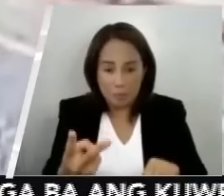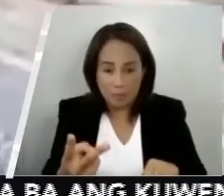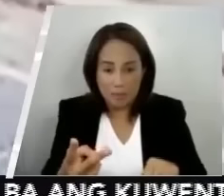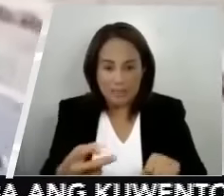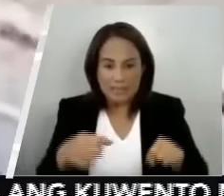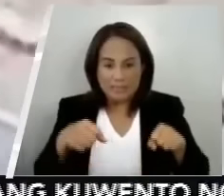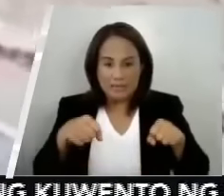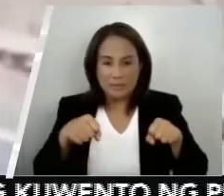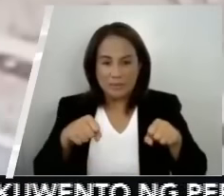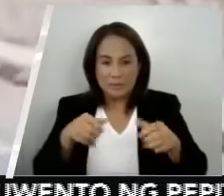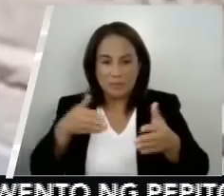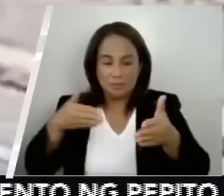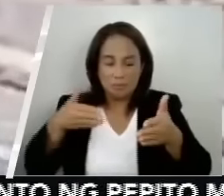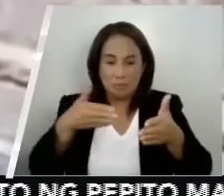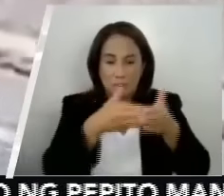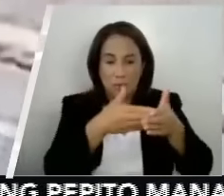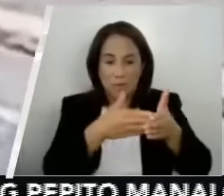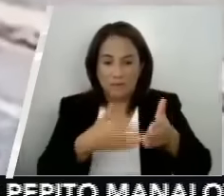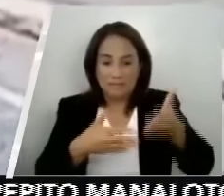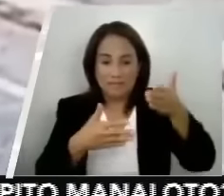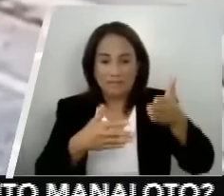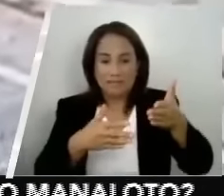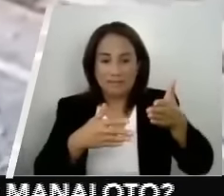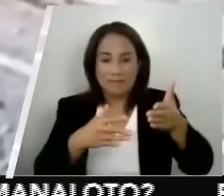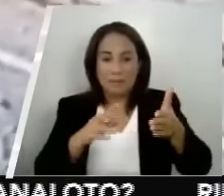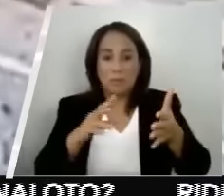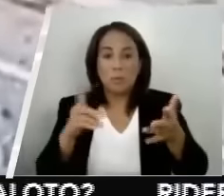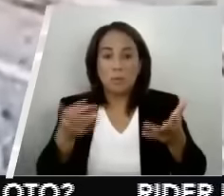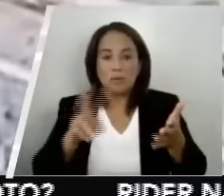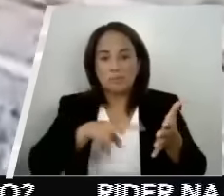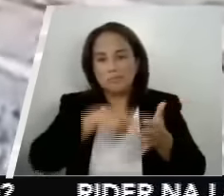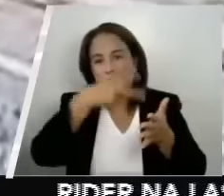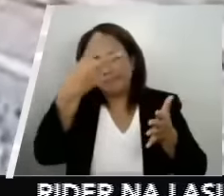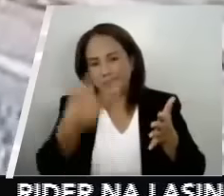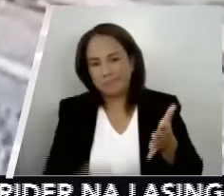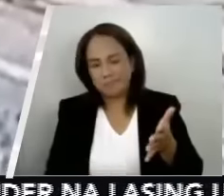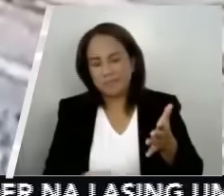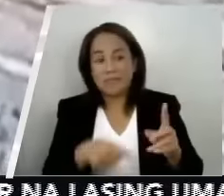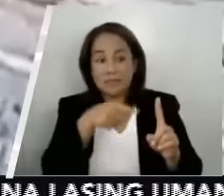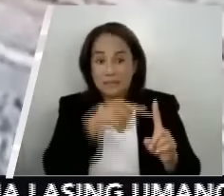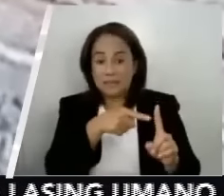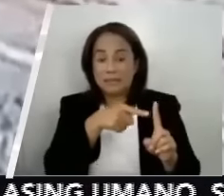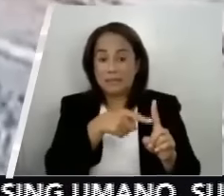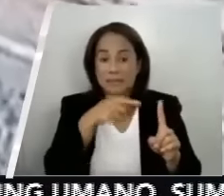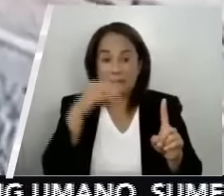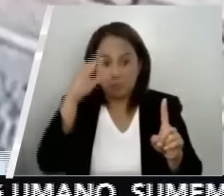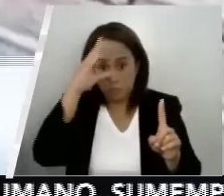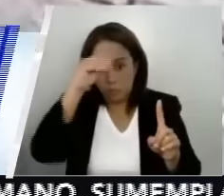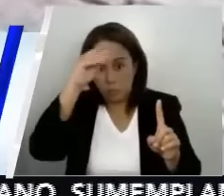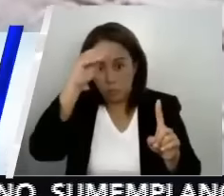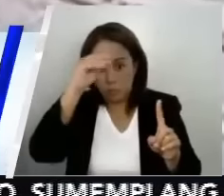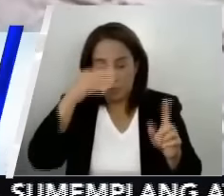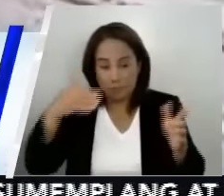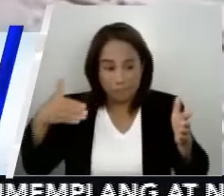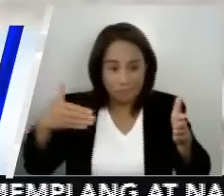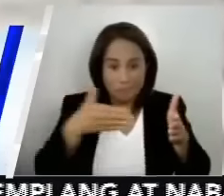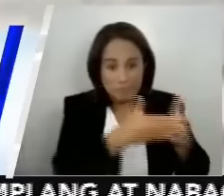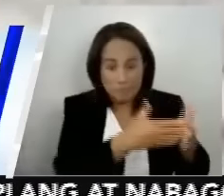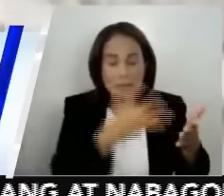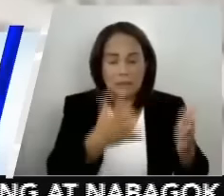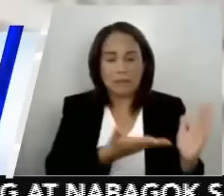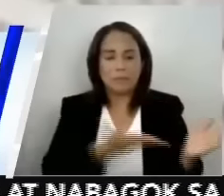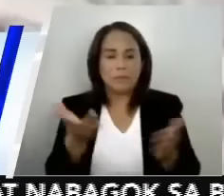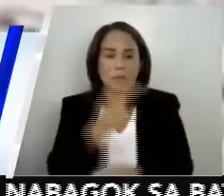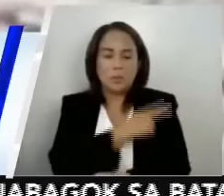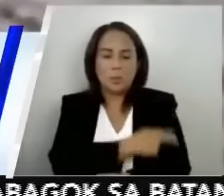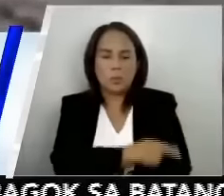ang motorsiklo hanggang tuluyang natumba. Ang lalaking rider nito bumagsak sa bangketa. Dinala sa ospital ang rider na